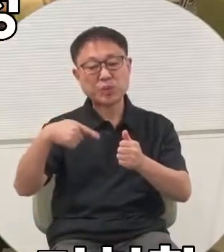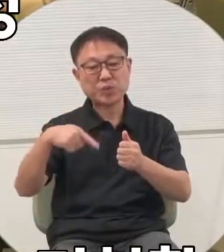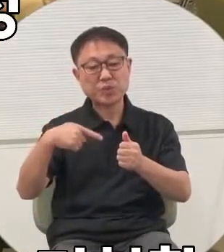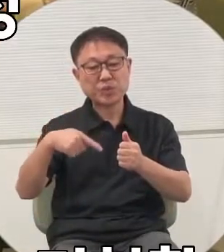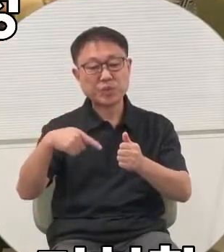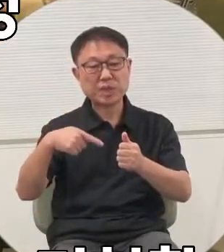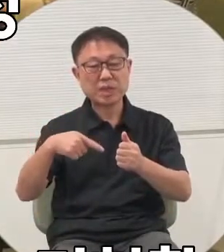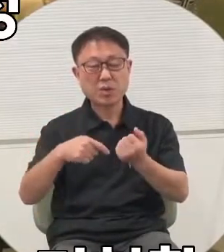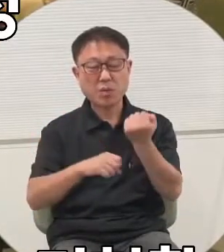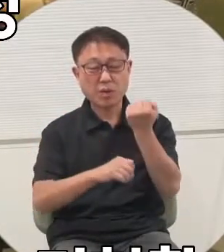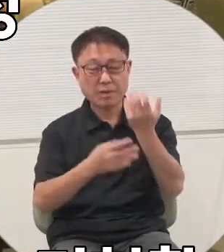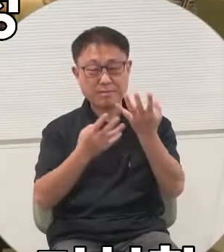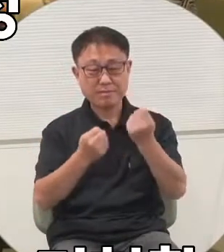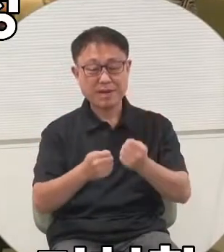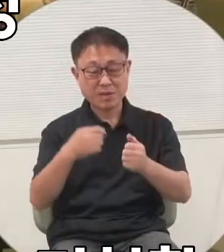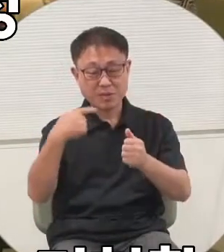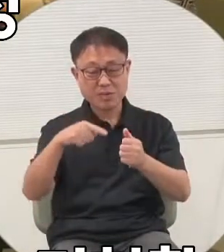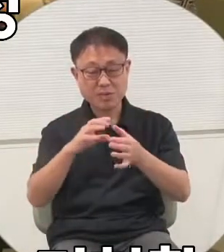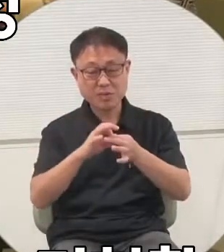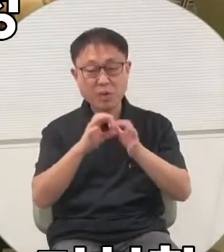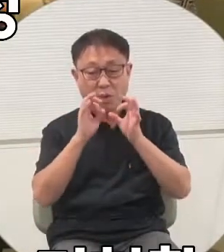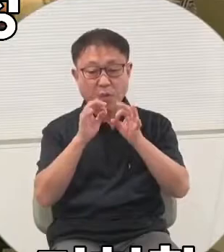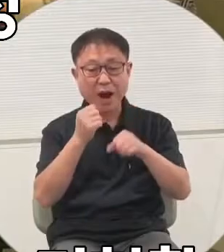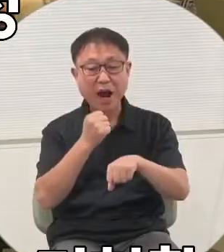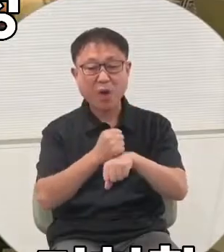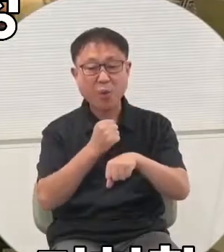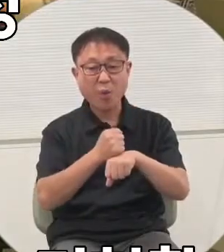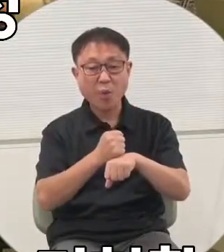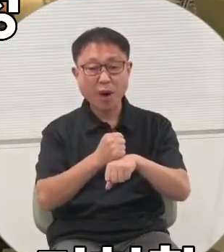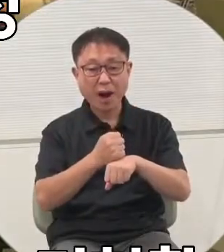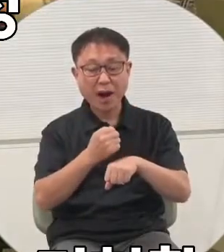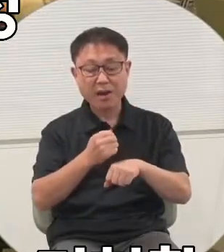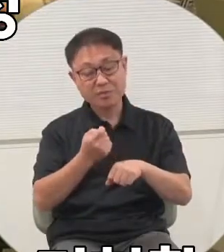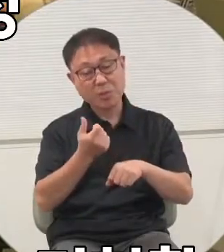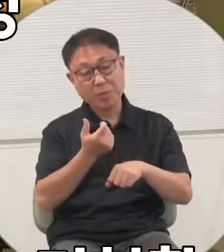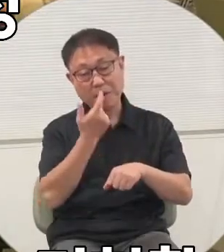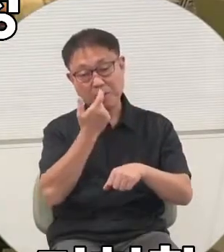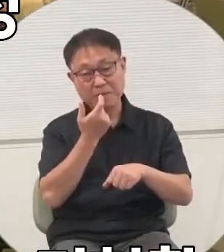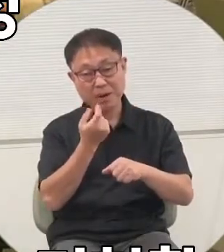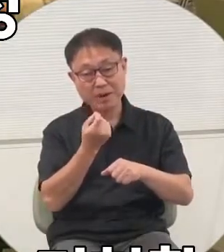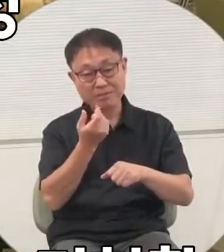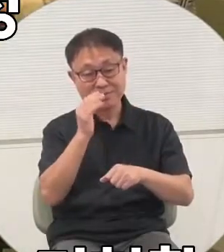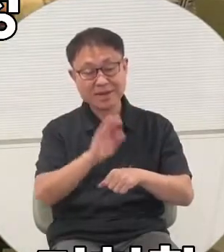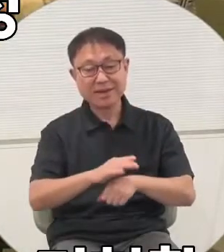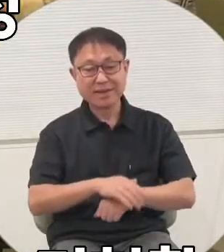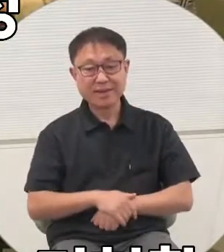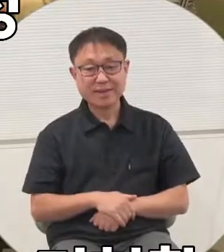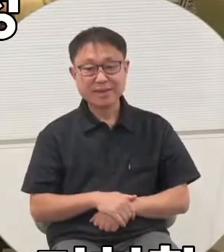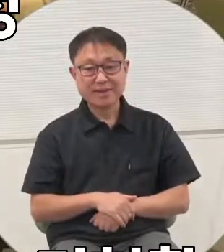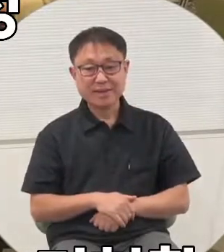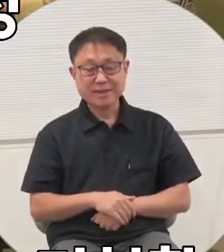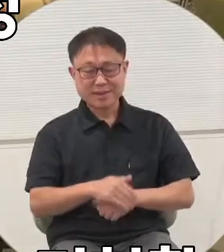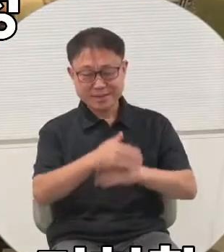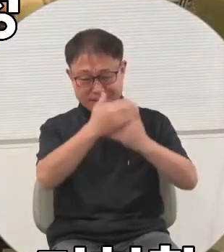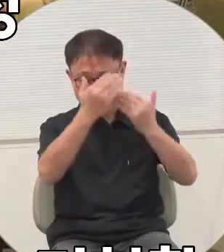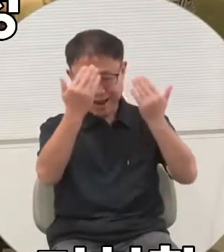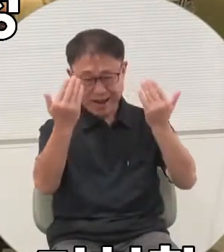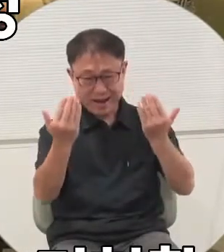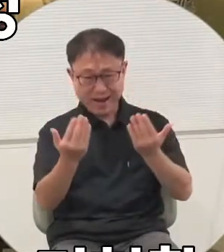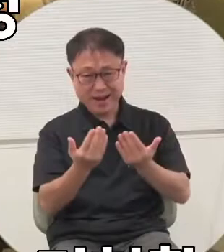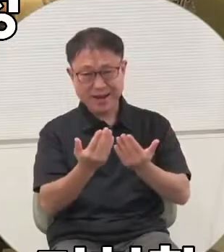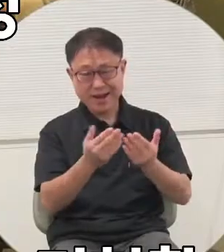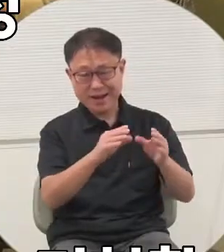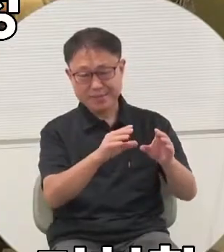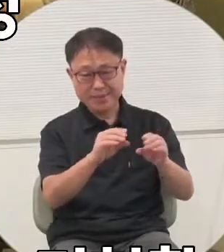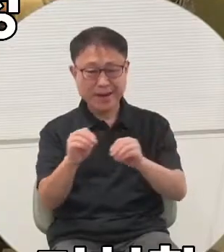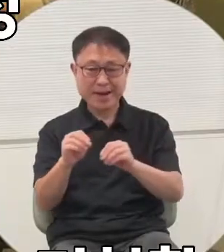우리가 교육을 통해서 홍보도 하고 모르는 것도 알게 되고 뭐 여러 가지의 작용들을 하는데 이것도 다